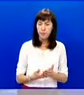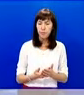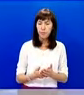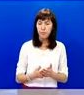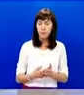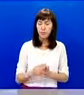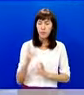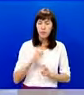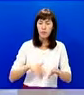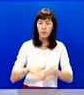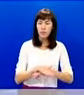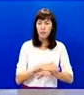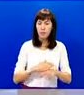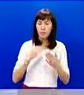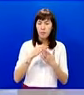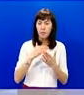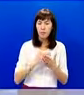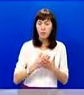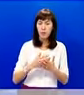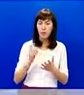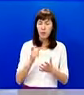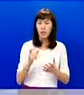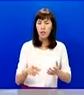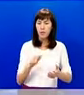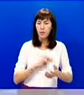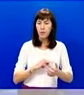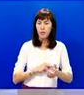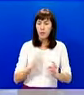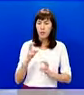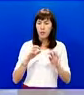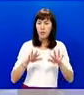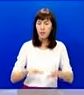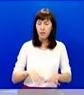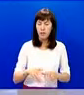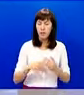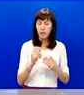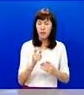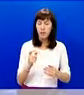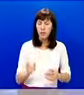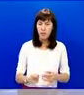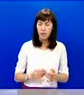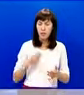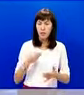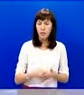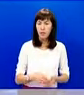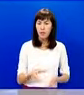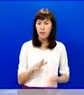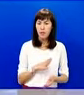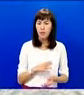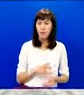Үдемелі индустриялды-инновациялық бағдарламасы аясында шаруасы шалқыған кәсіпорынның өнімдерін жергілікті тұрғындар жоғары бағалап отыр.